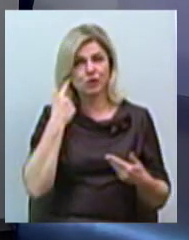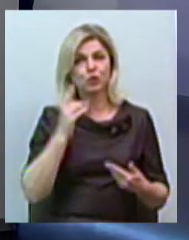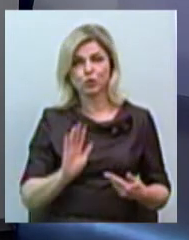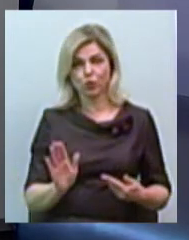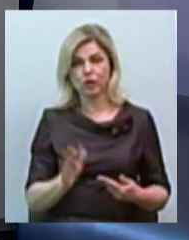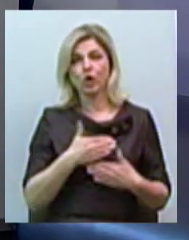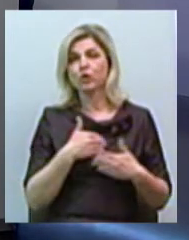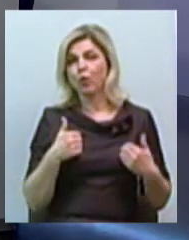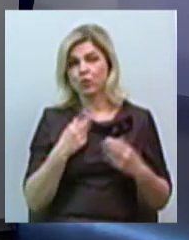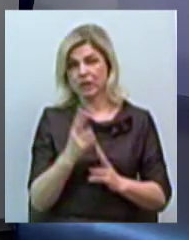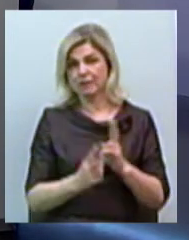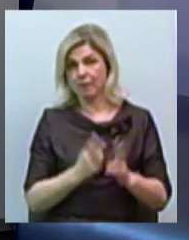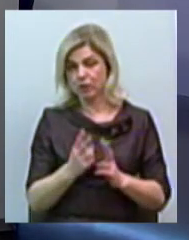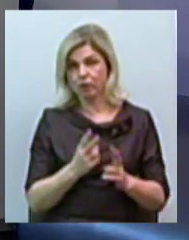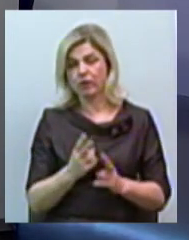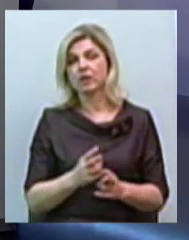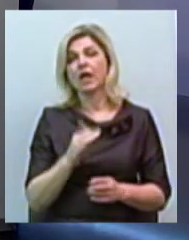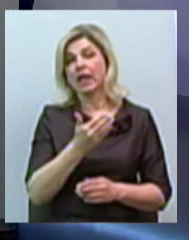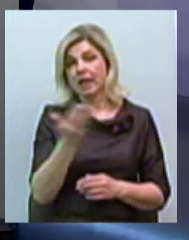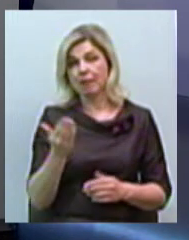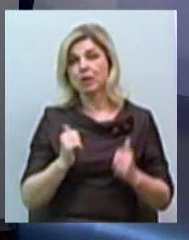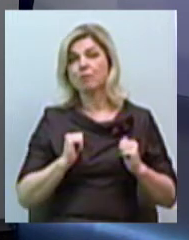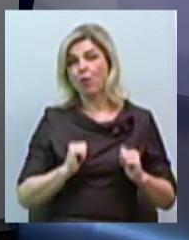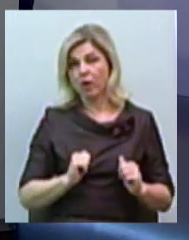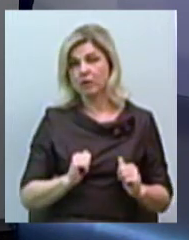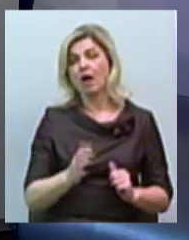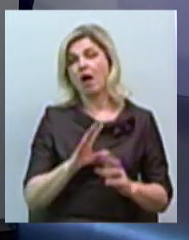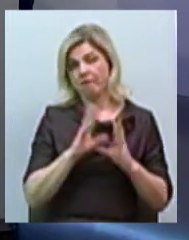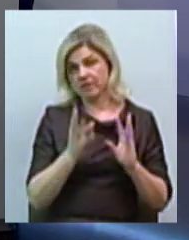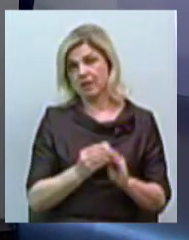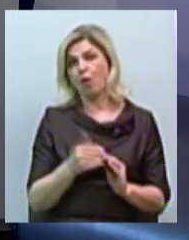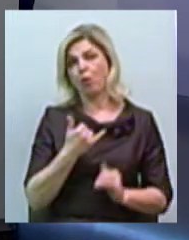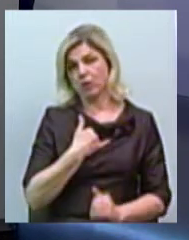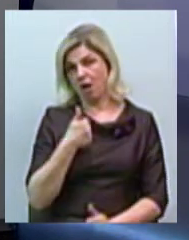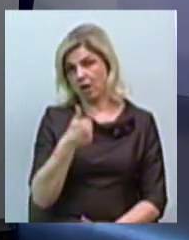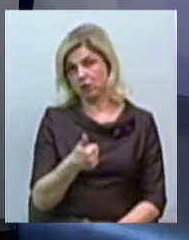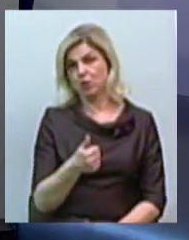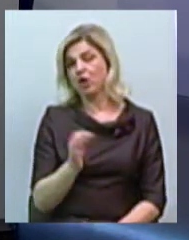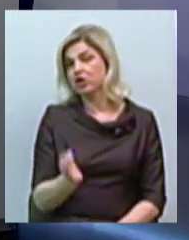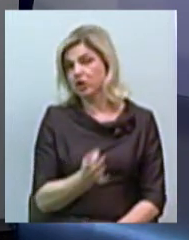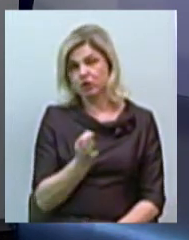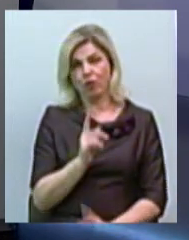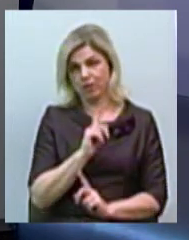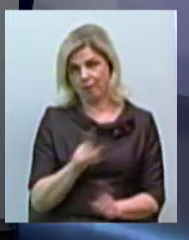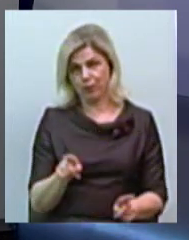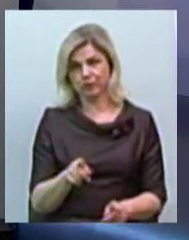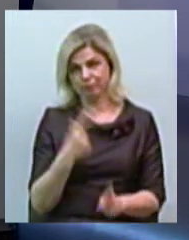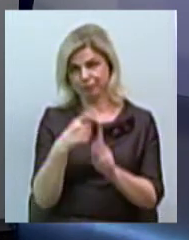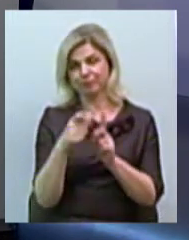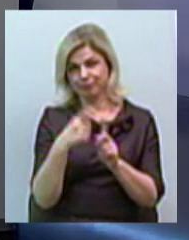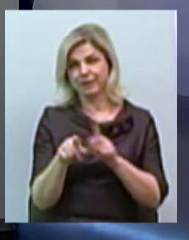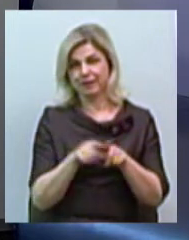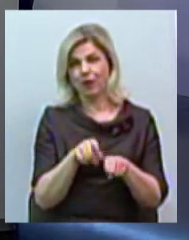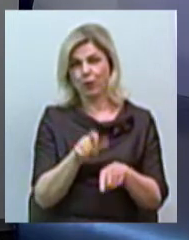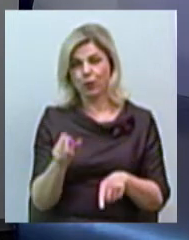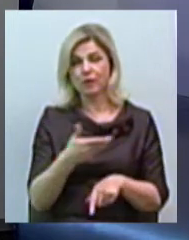хочуть змінюватись. Їм спокійніше, у нас все гаразд, у нас нічого не буде, ми